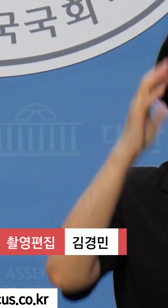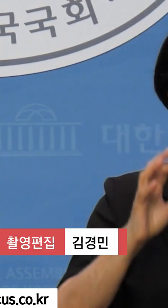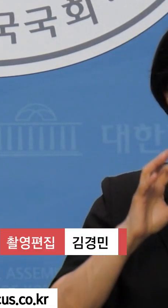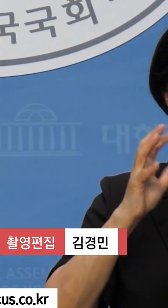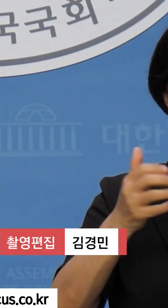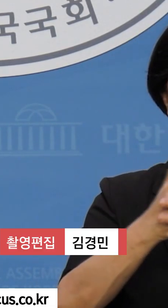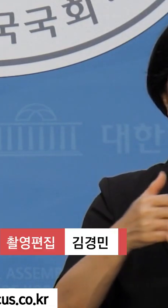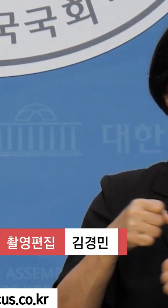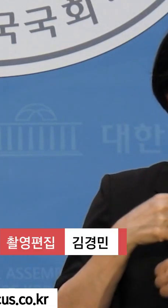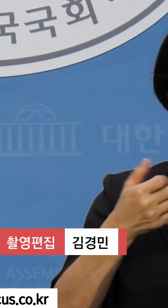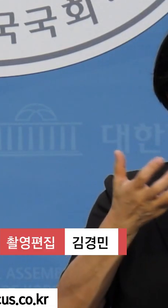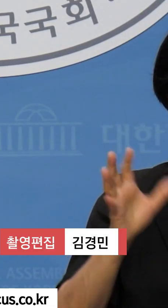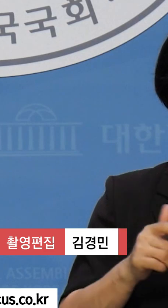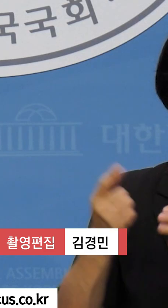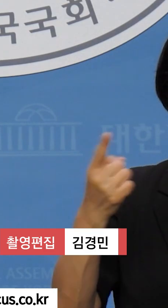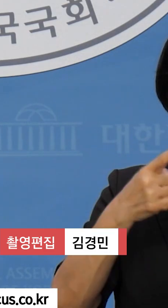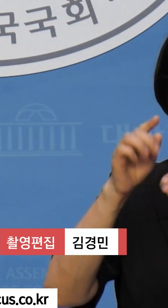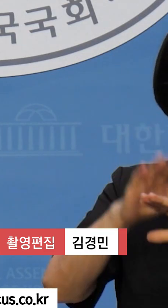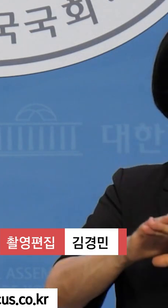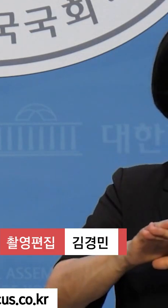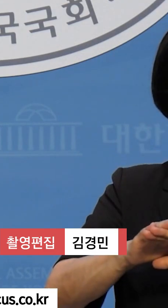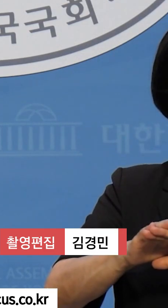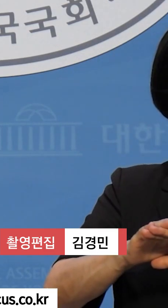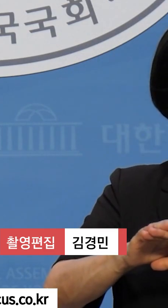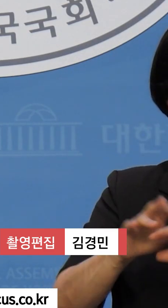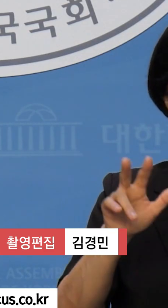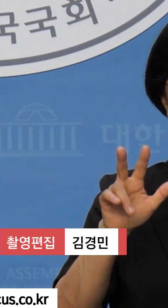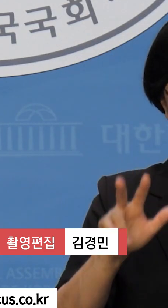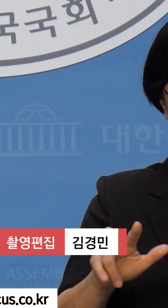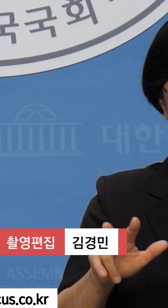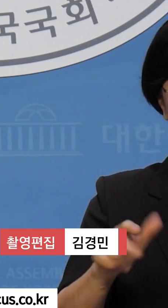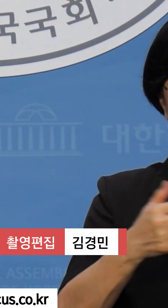대한민국 국방을 최우선한다면